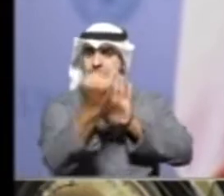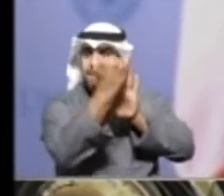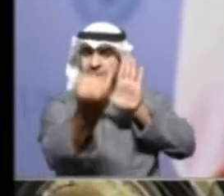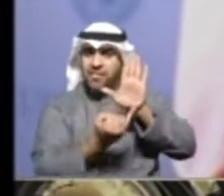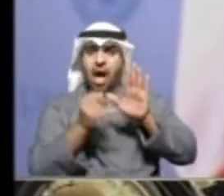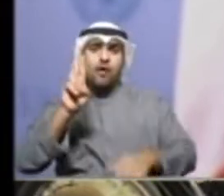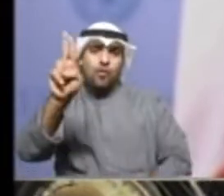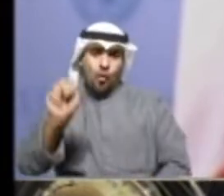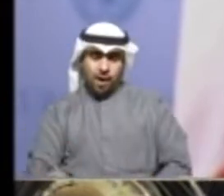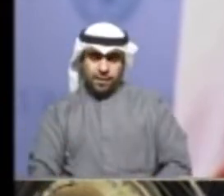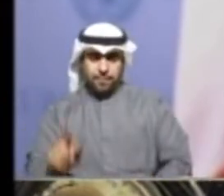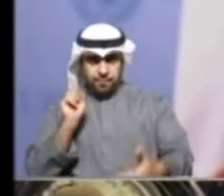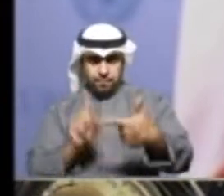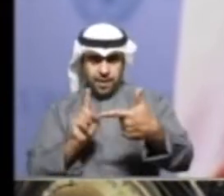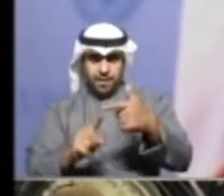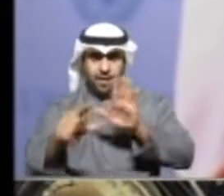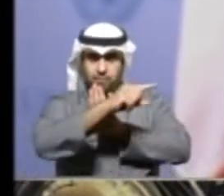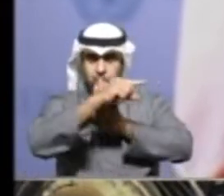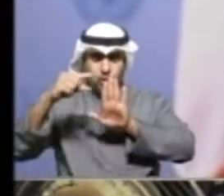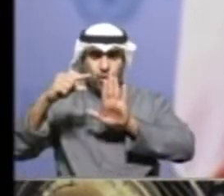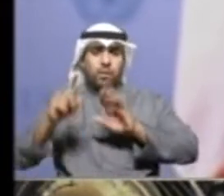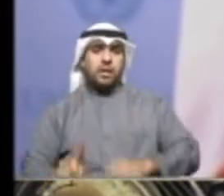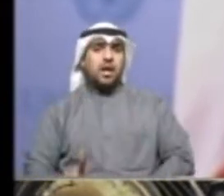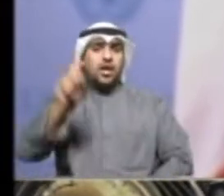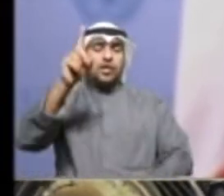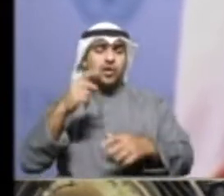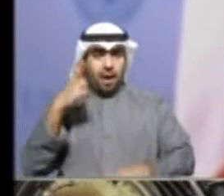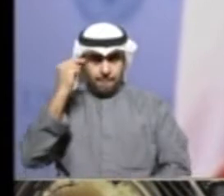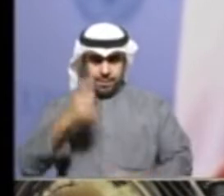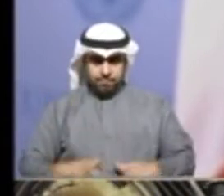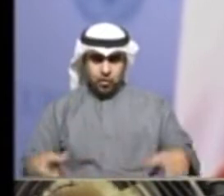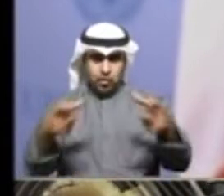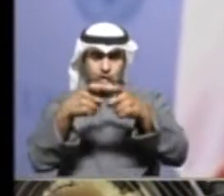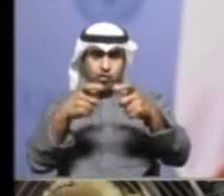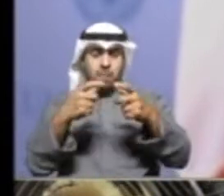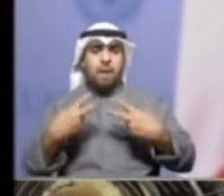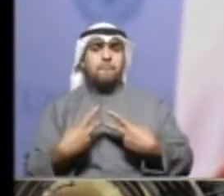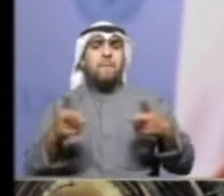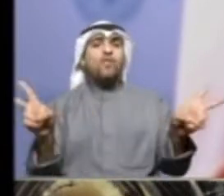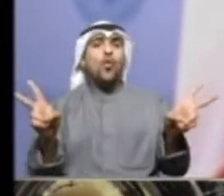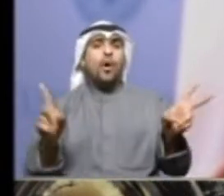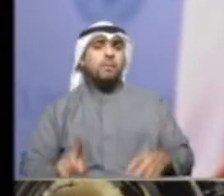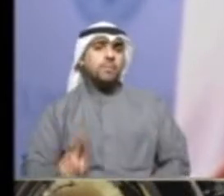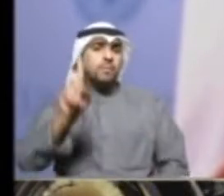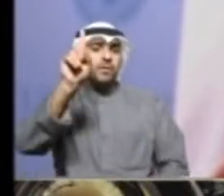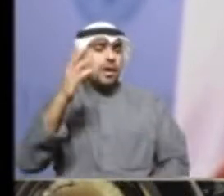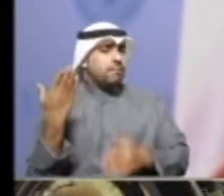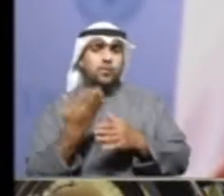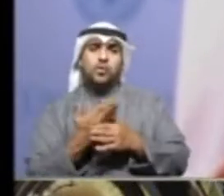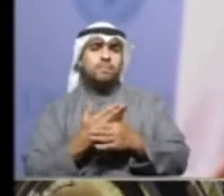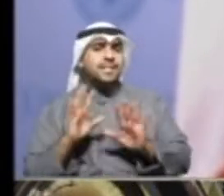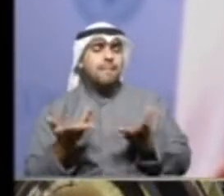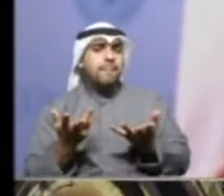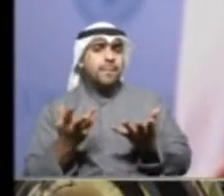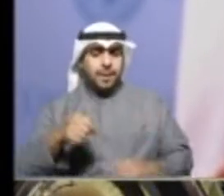الموضوع الآخر واللي راح يكون أيضا راح نعقد جلسة مفتوحة تتعلق في أساليب وإجراءات عمل مجلس الأمن.